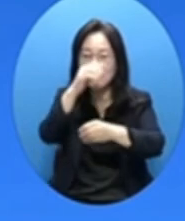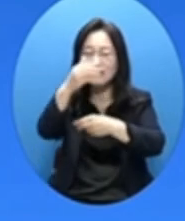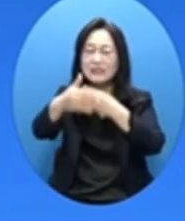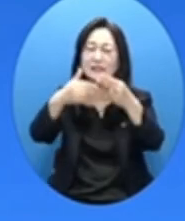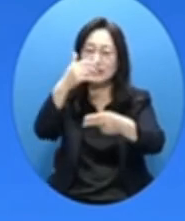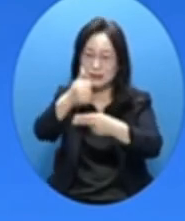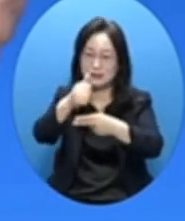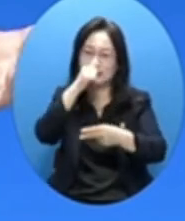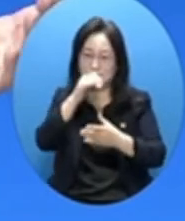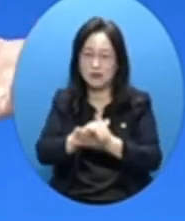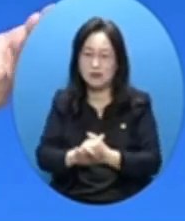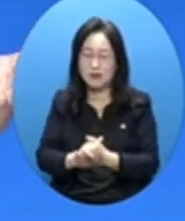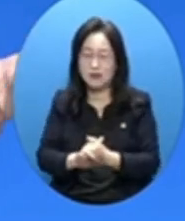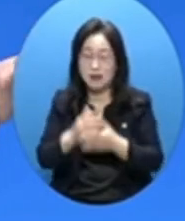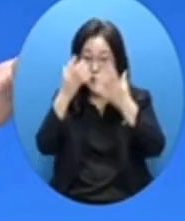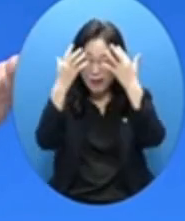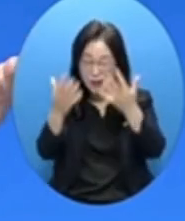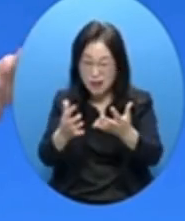더